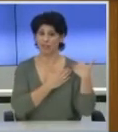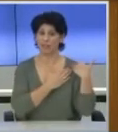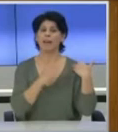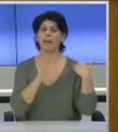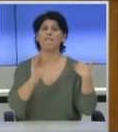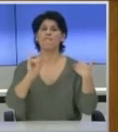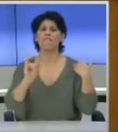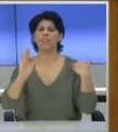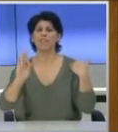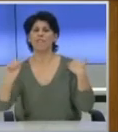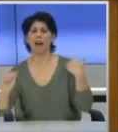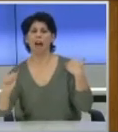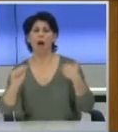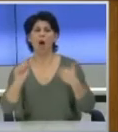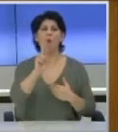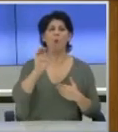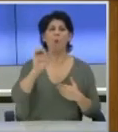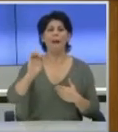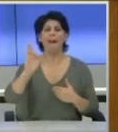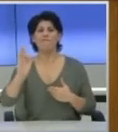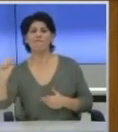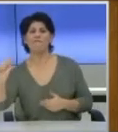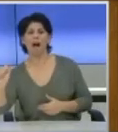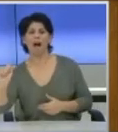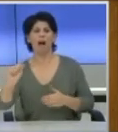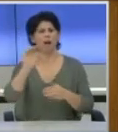της FIFA και της UEFA.